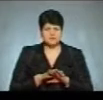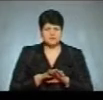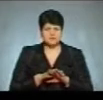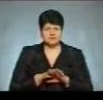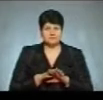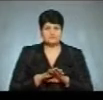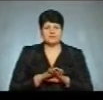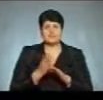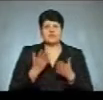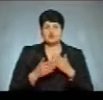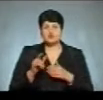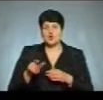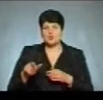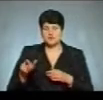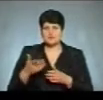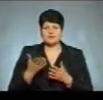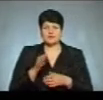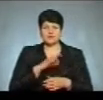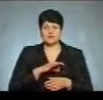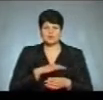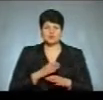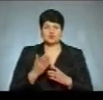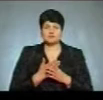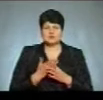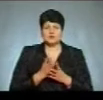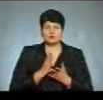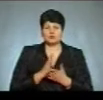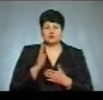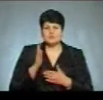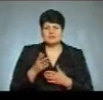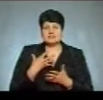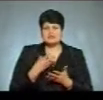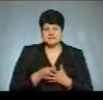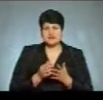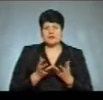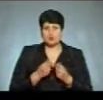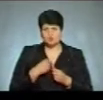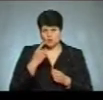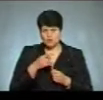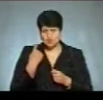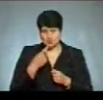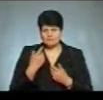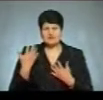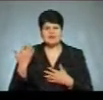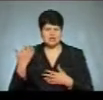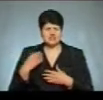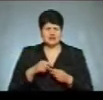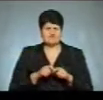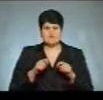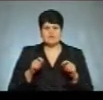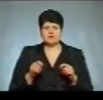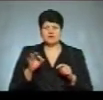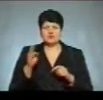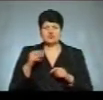Якщо громадяни, які користуються субсидією, будуть мати свій особовий рахунок вже раніше відкритий Ощадбанку,